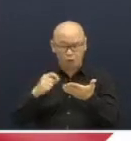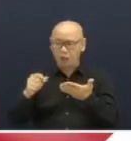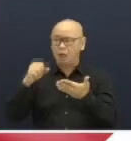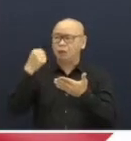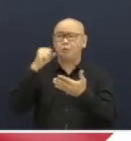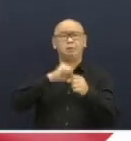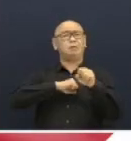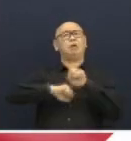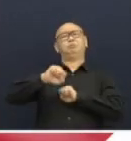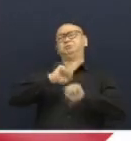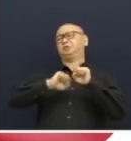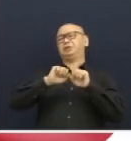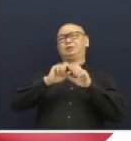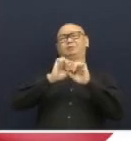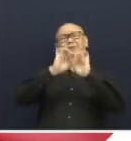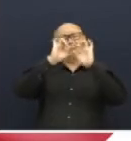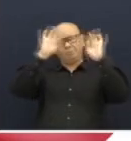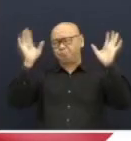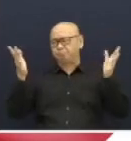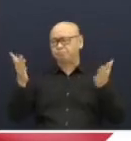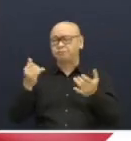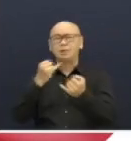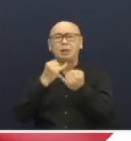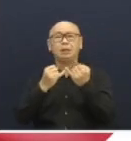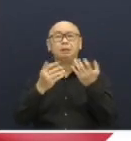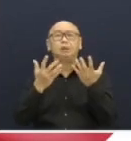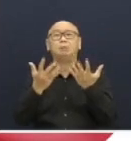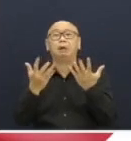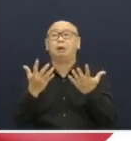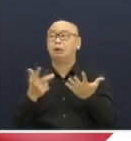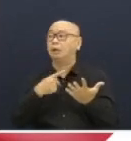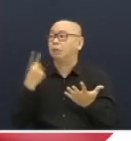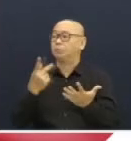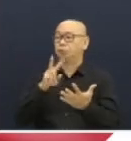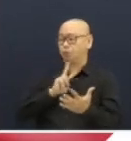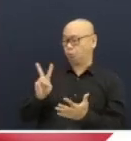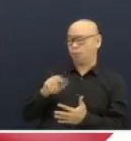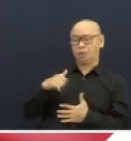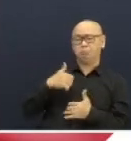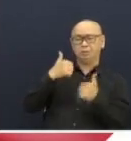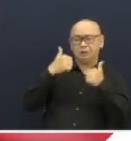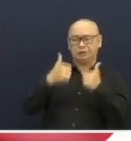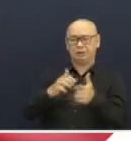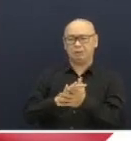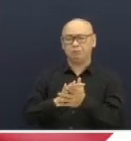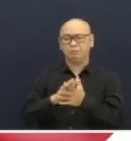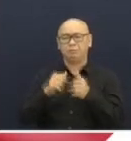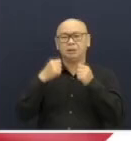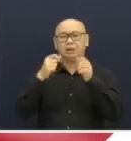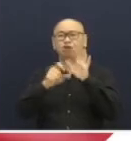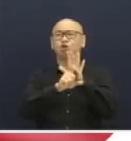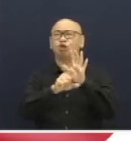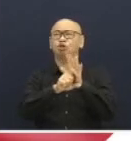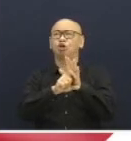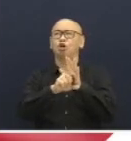melakukan aktivitas apapun. Sehingga bagaimana kemudian kami berdua ini bisa mencontoh salah satu